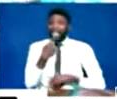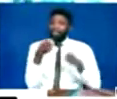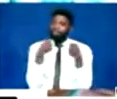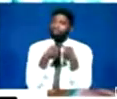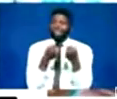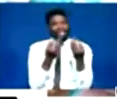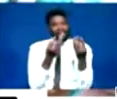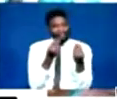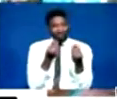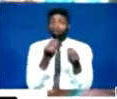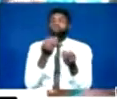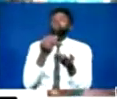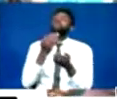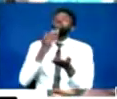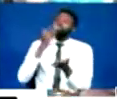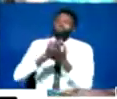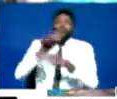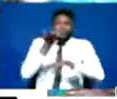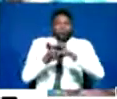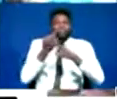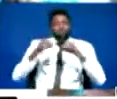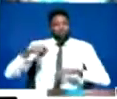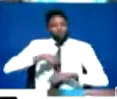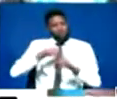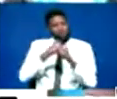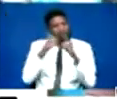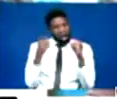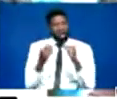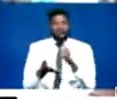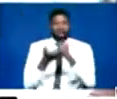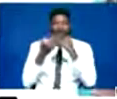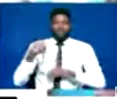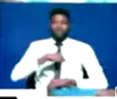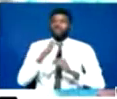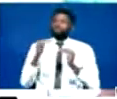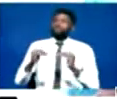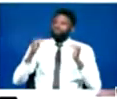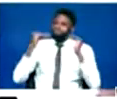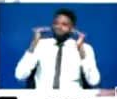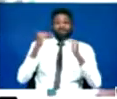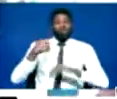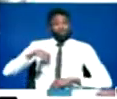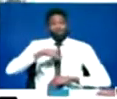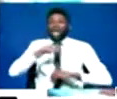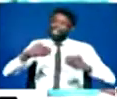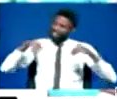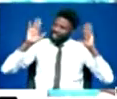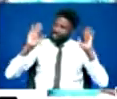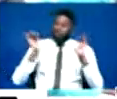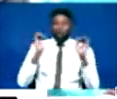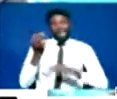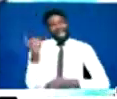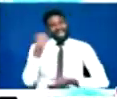but kwa kujituma kwetu ndio imefanya tumefika mahali hapa hivi. Hatuki give up. Last year tulikuwa tumejipanga vizuri